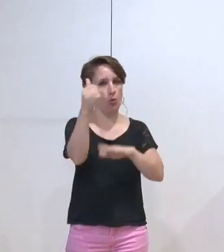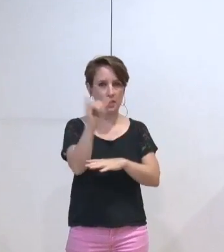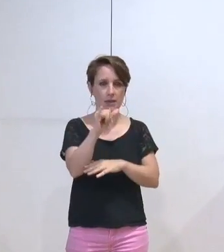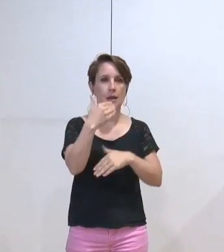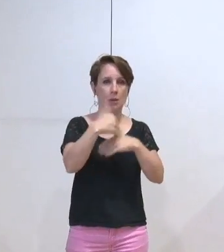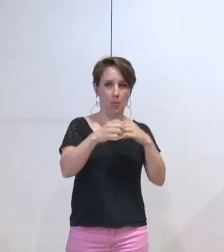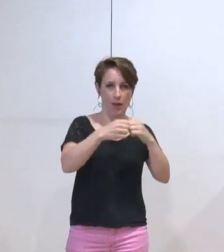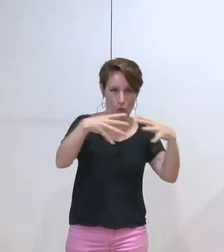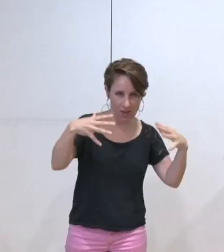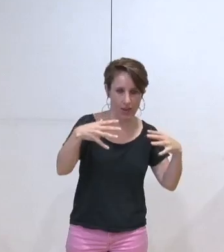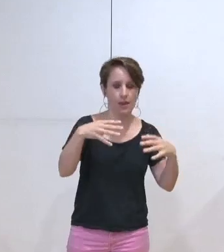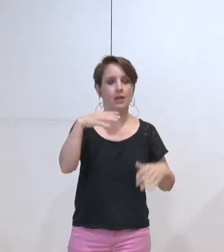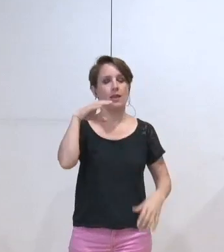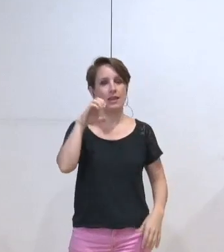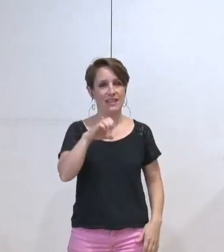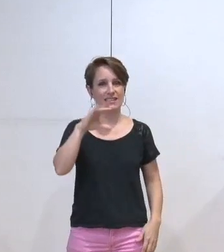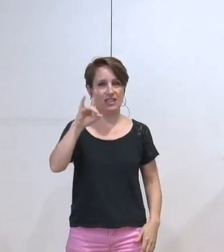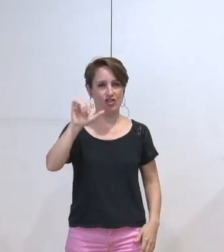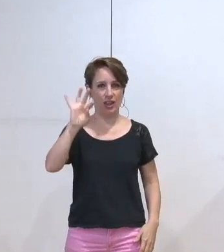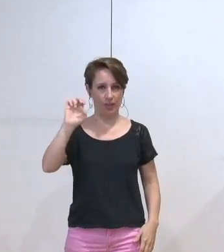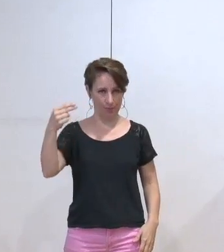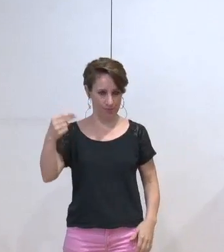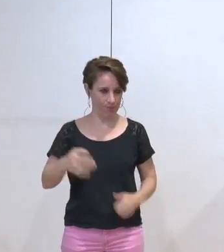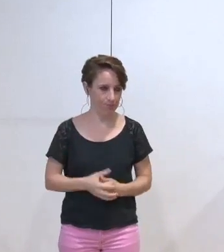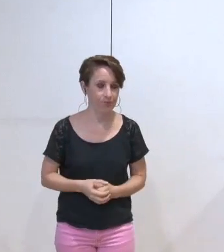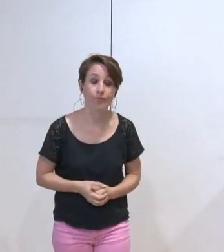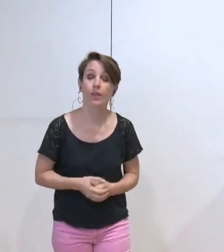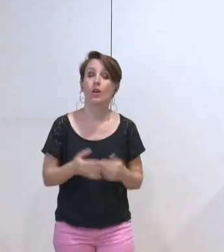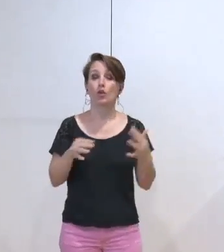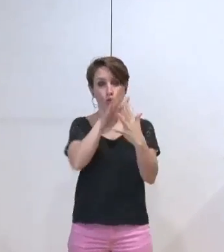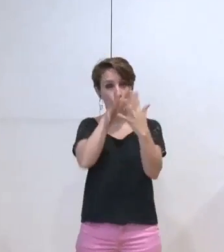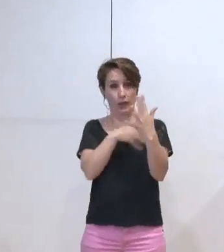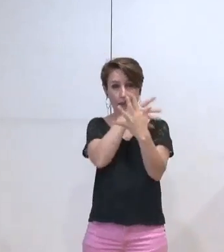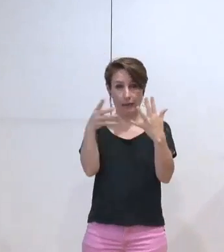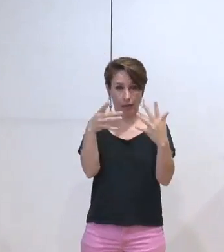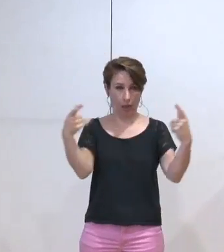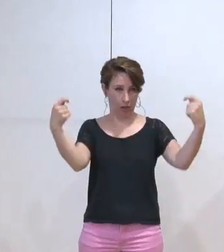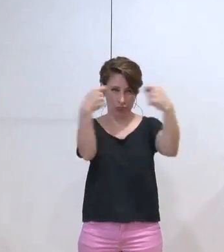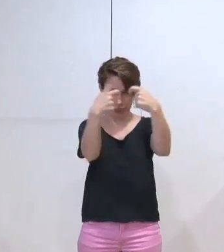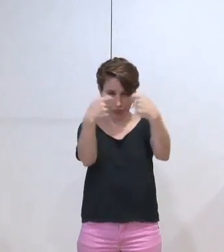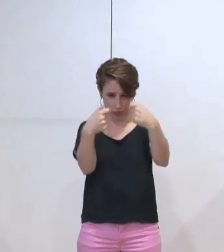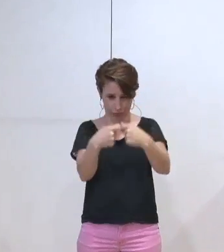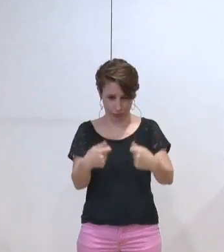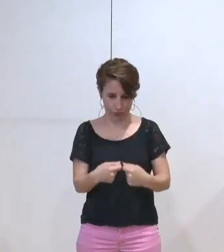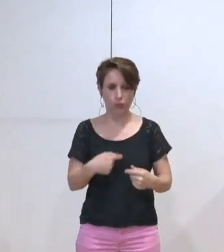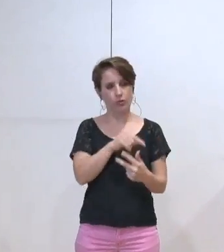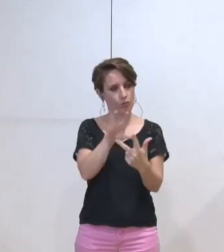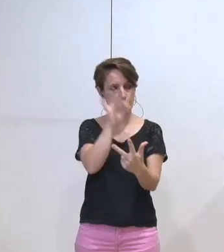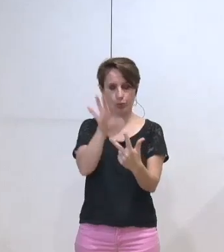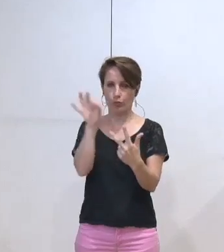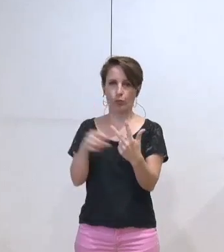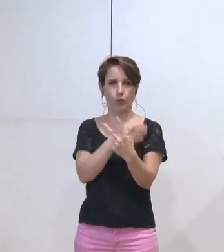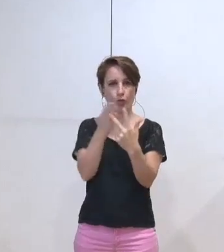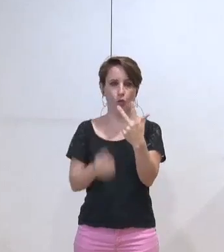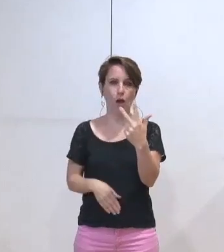levé élisé Chatin et donc quand on croise tous ces critères là on a retenu Ampère pain levé élsée